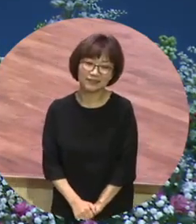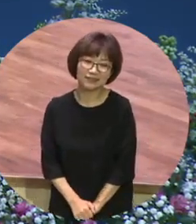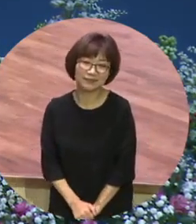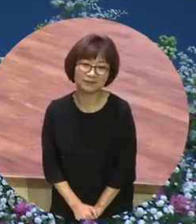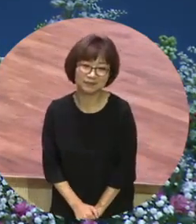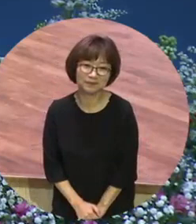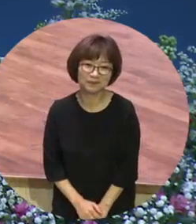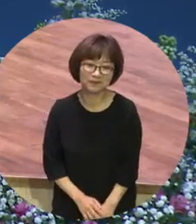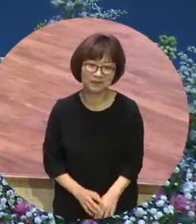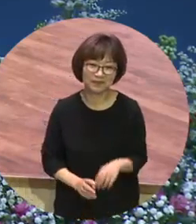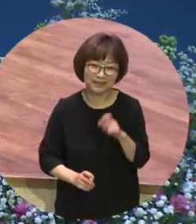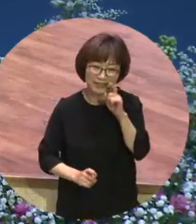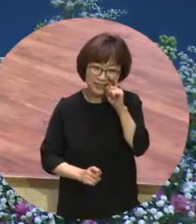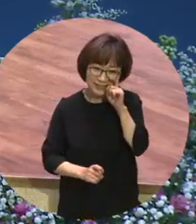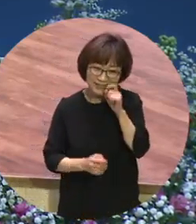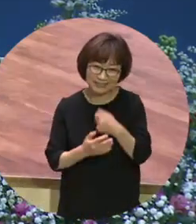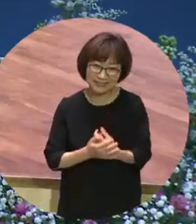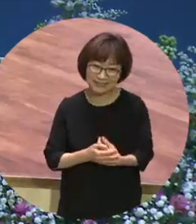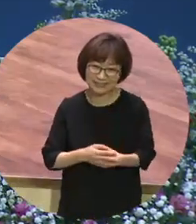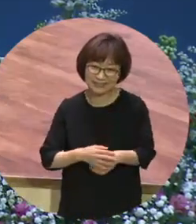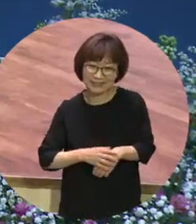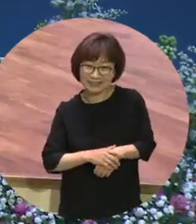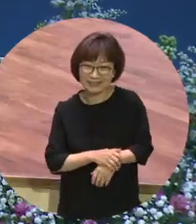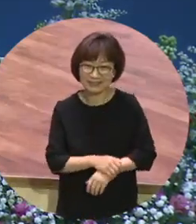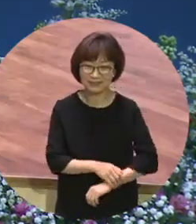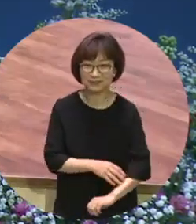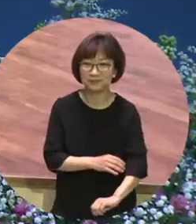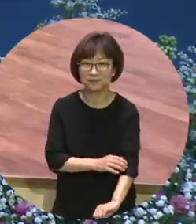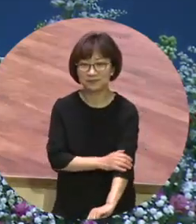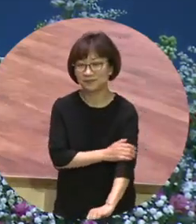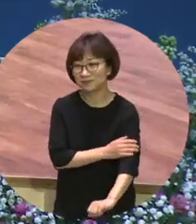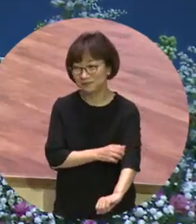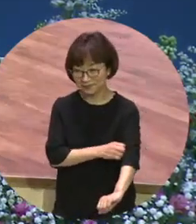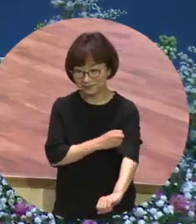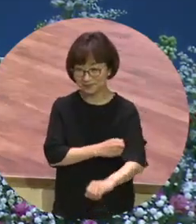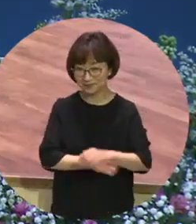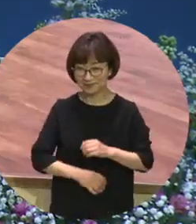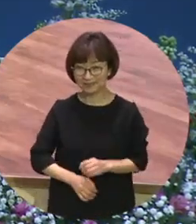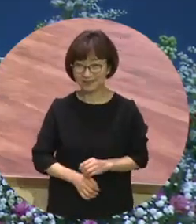여러분 이 사역을 이룰 수 있도록 인도 잘 받으시기 바랍니다.